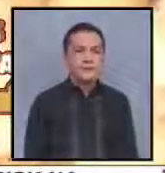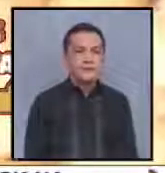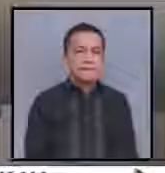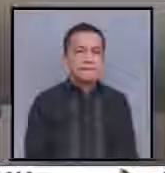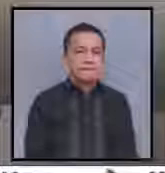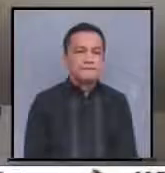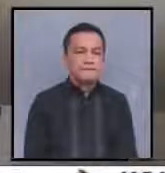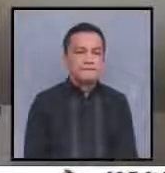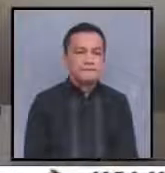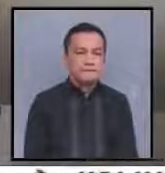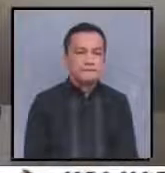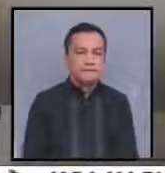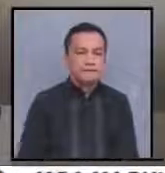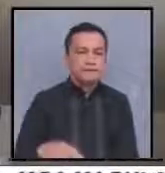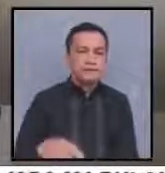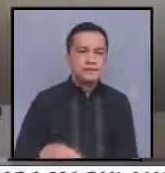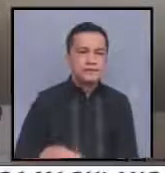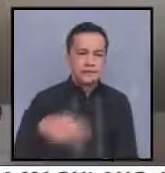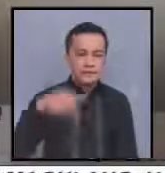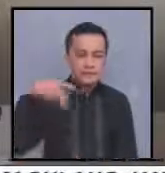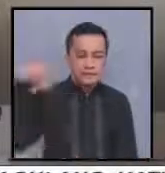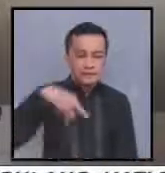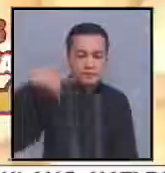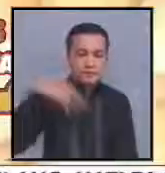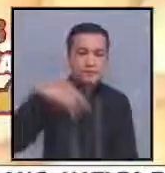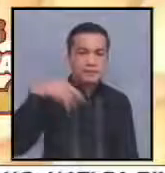And then pepper.